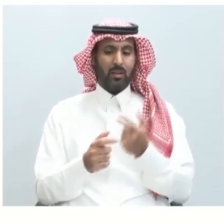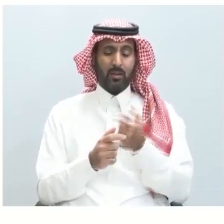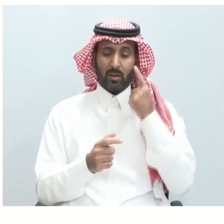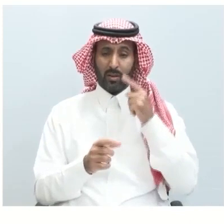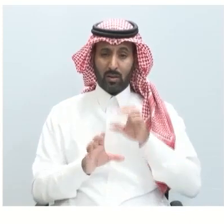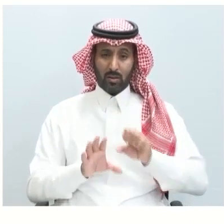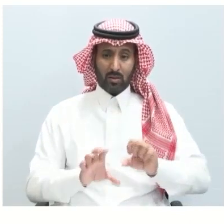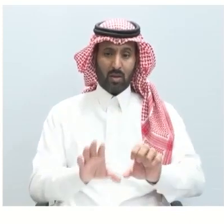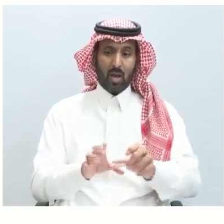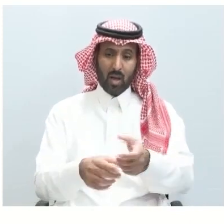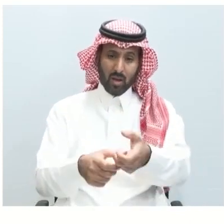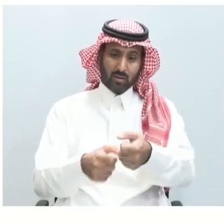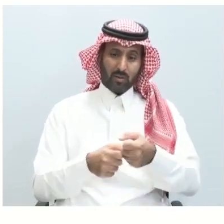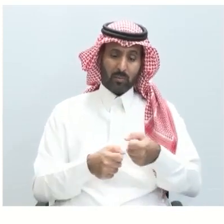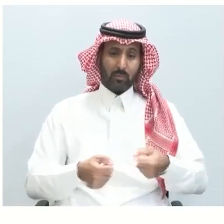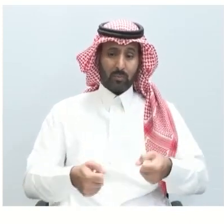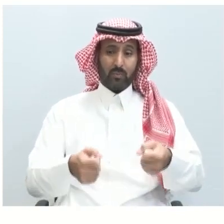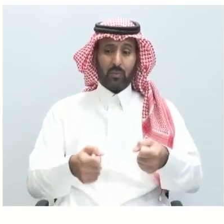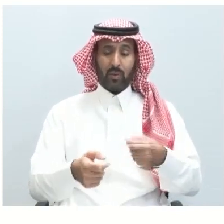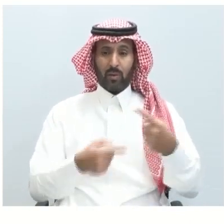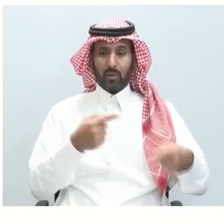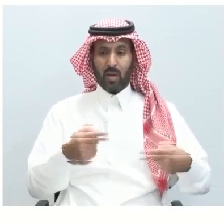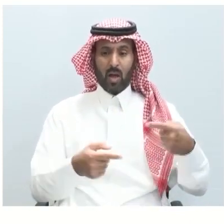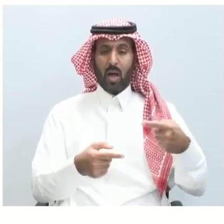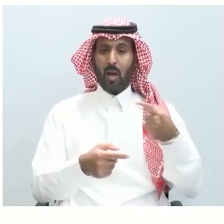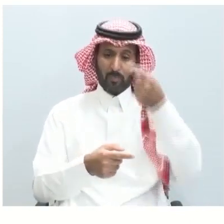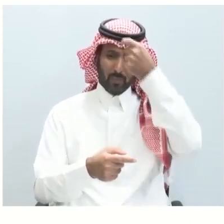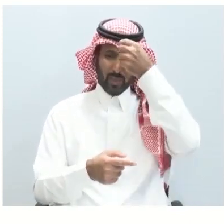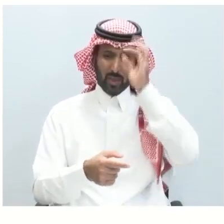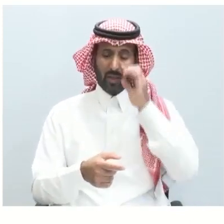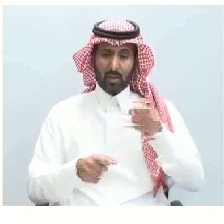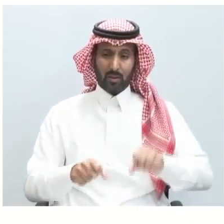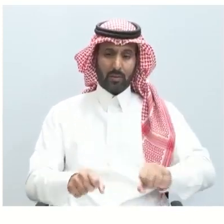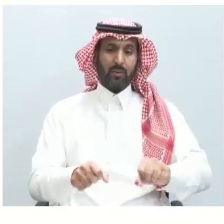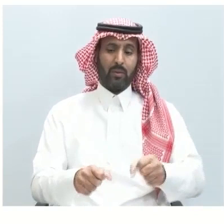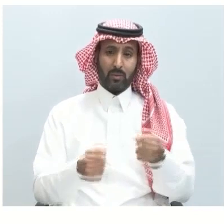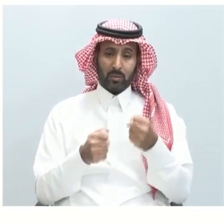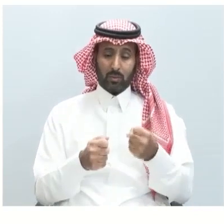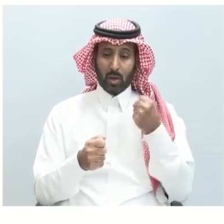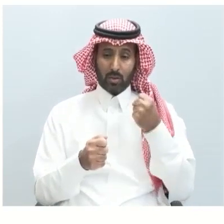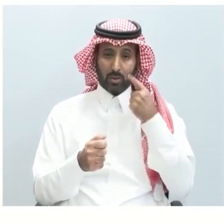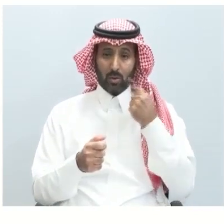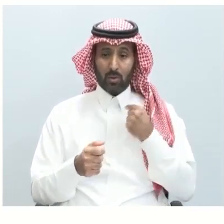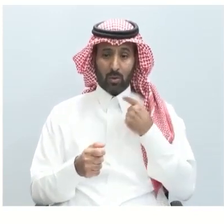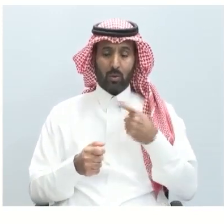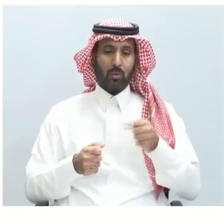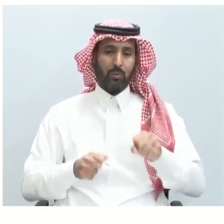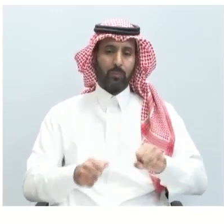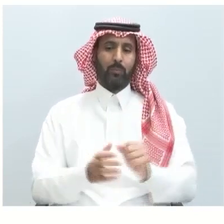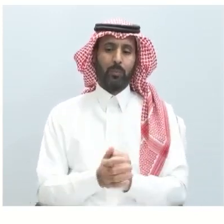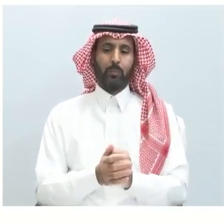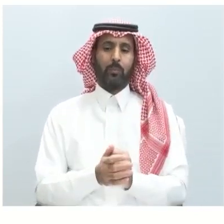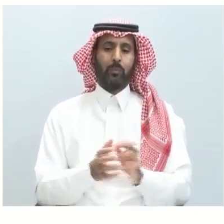لدفع او سحب كرسي المريض ماذا يحتاج قوه احسنتم اذا يحتاج الى